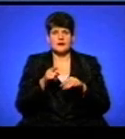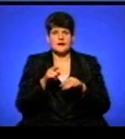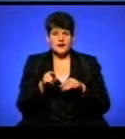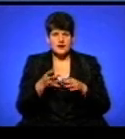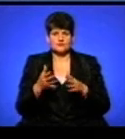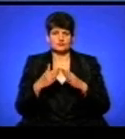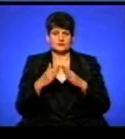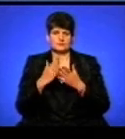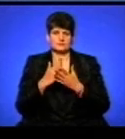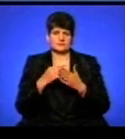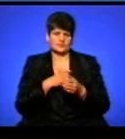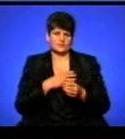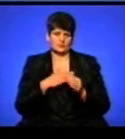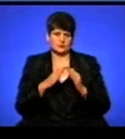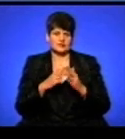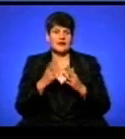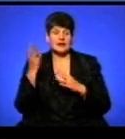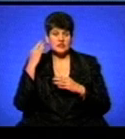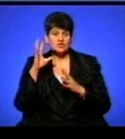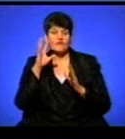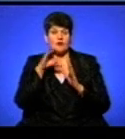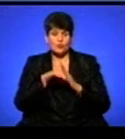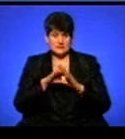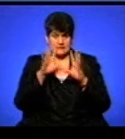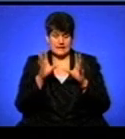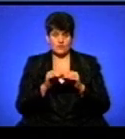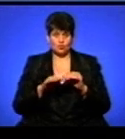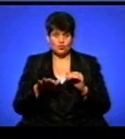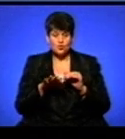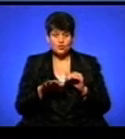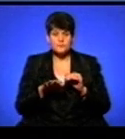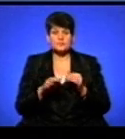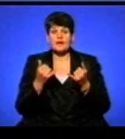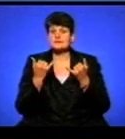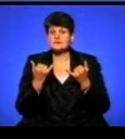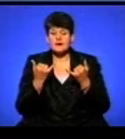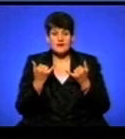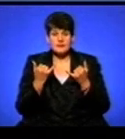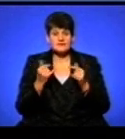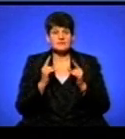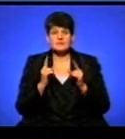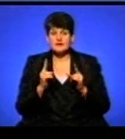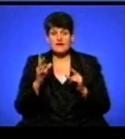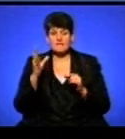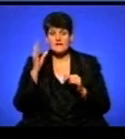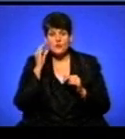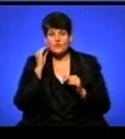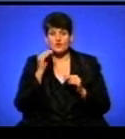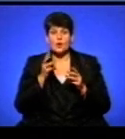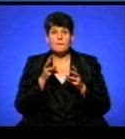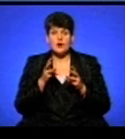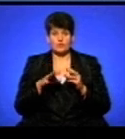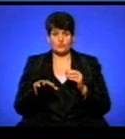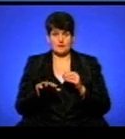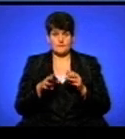для приватного будинку, він враховувався раніше в загальну площу, то зараз тільки враховується опалювальна площа. Але